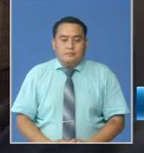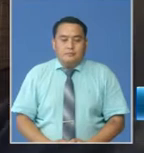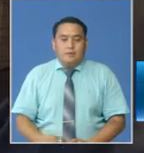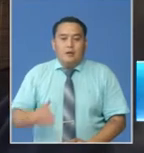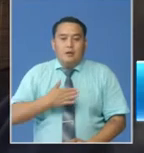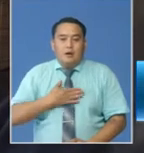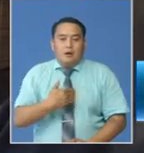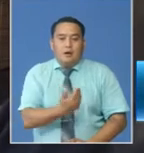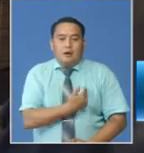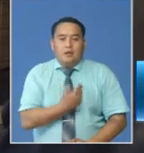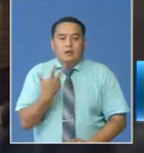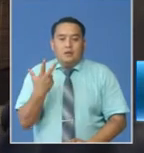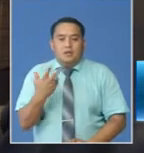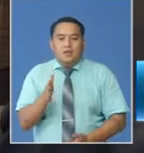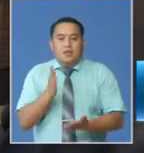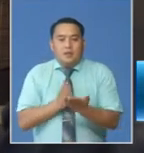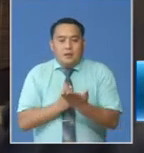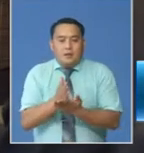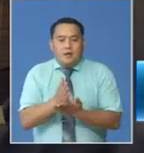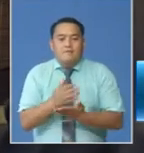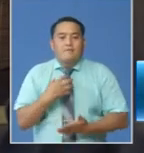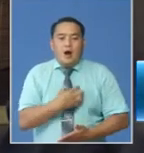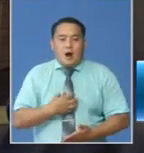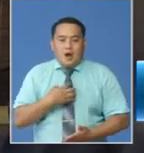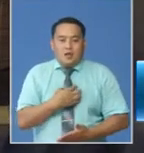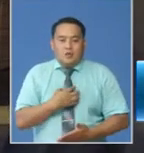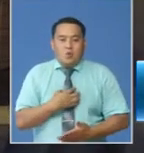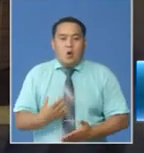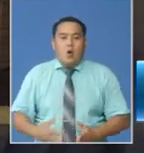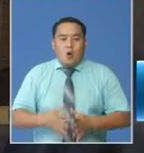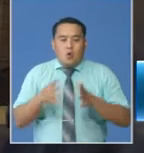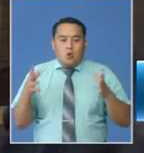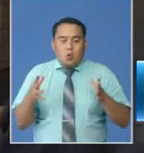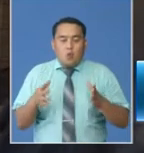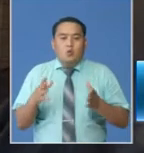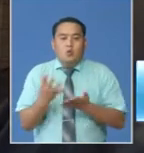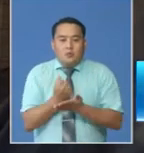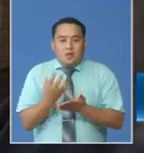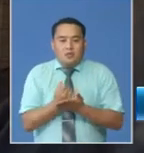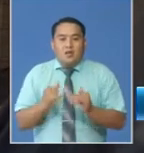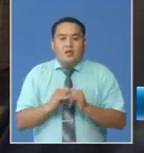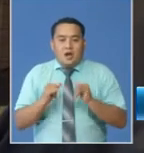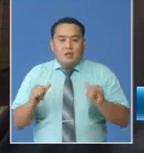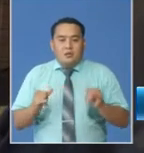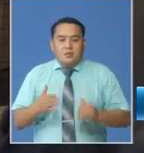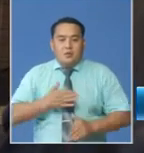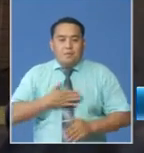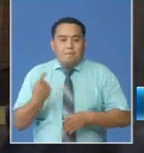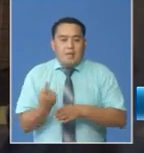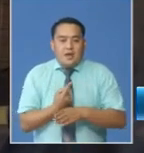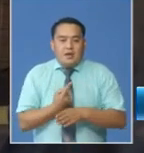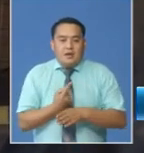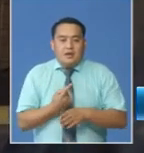Я хотел бы выделить три сектора, которые потенциально очень важны, и у них огромный потенциал для успешного развития между нами. Первое